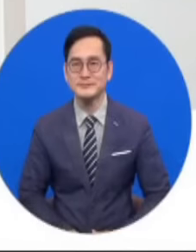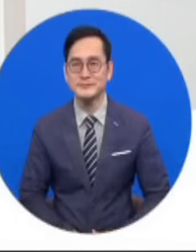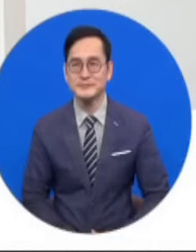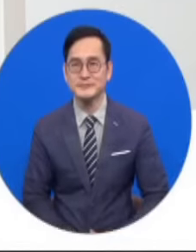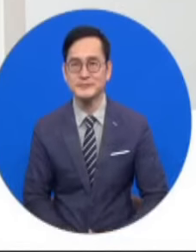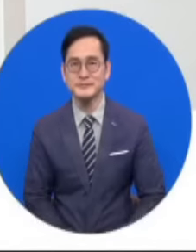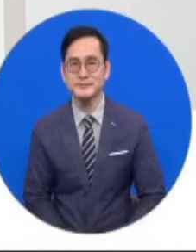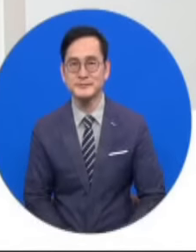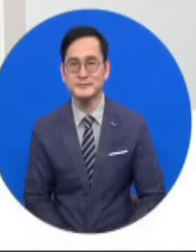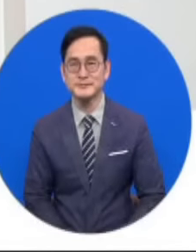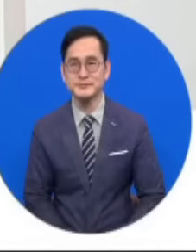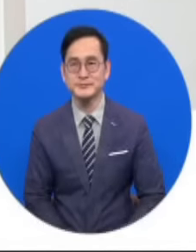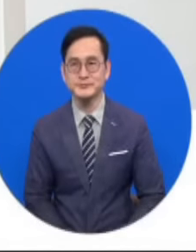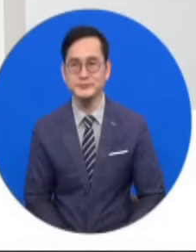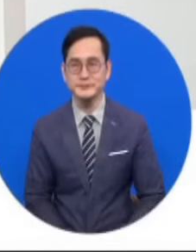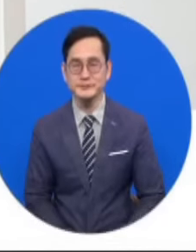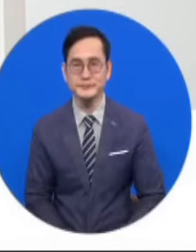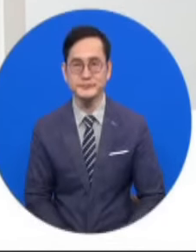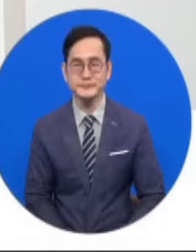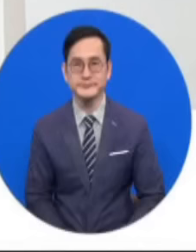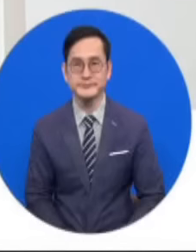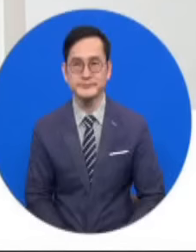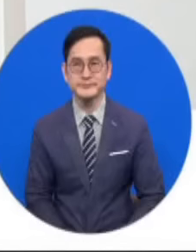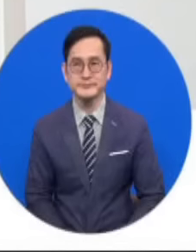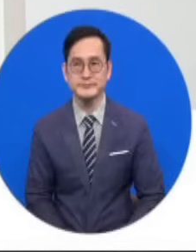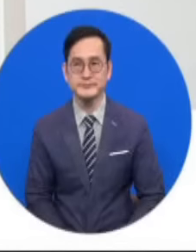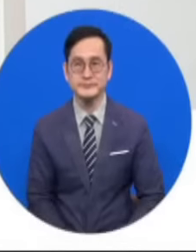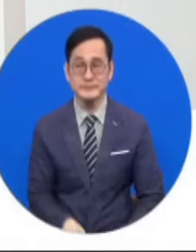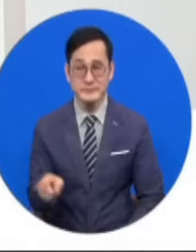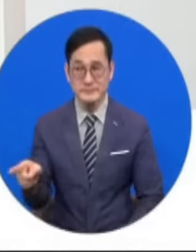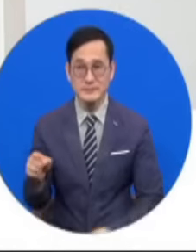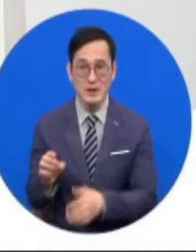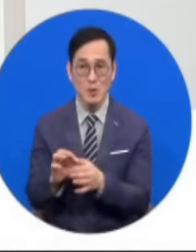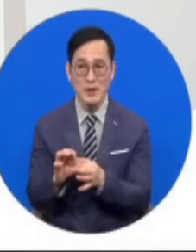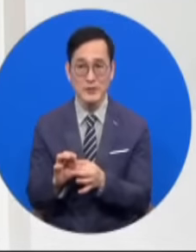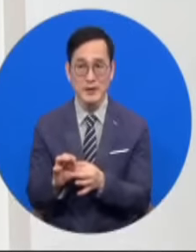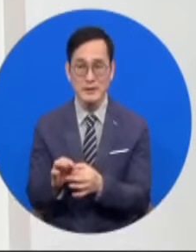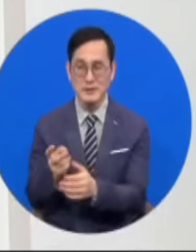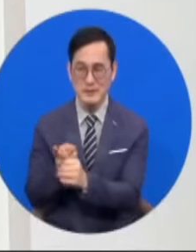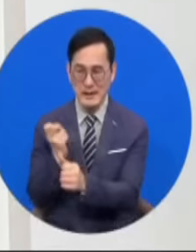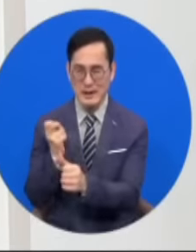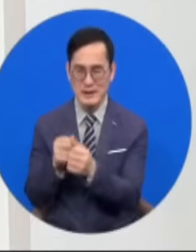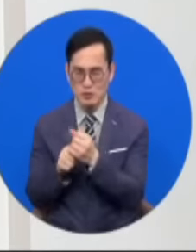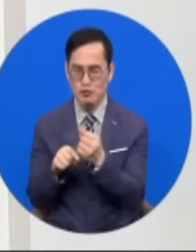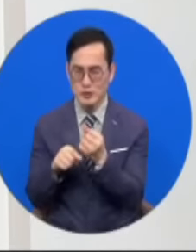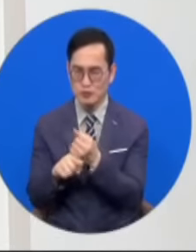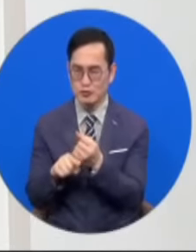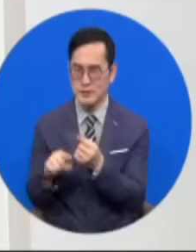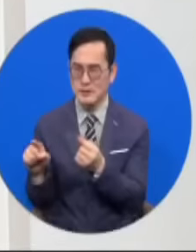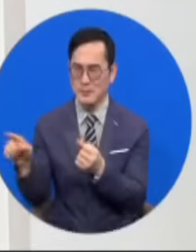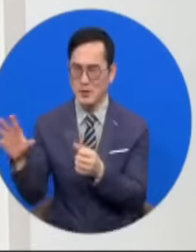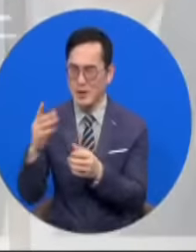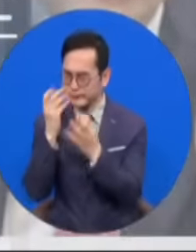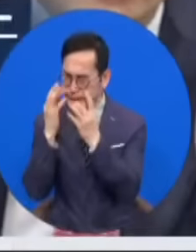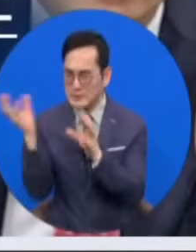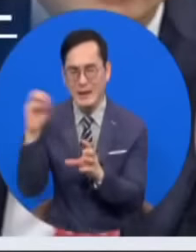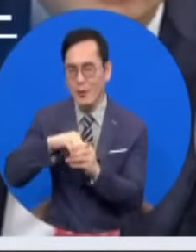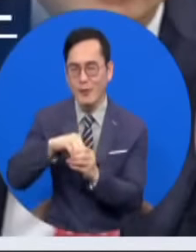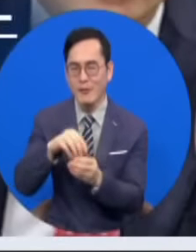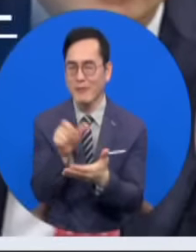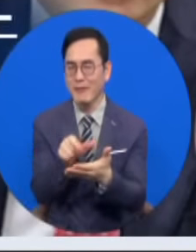이전에 우리가 탄핵 소추 내용들도 보면 그 인물과 관련된 모든 것들을 다 넣긴 합니다 어 실제 법과 헌법 원래 우리나라